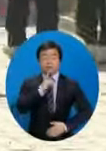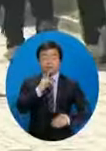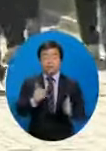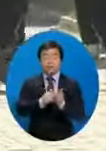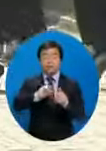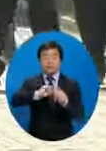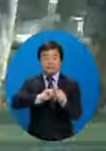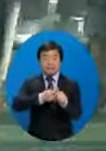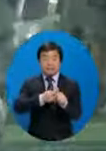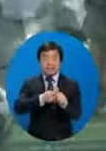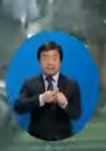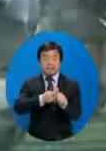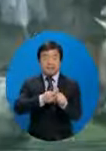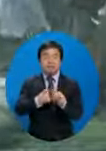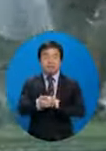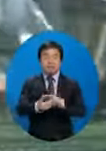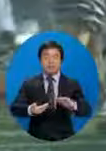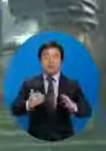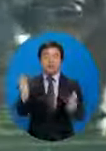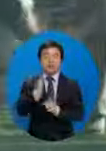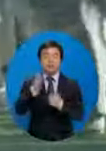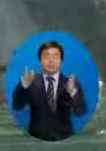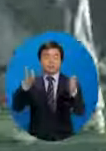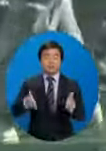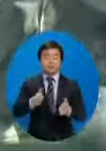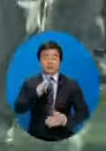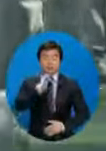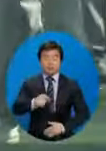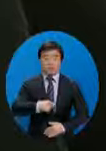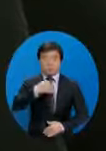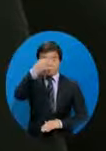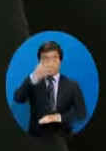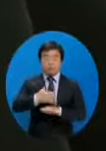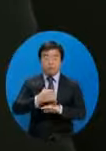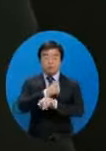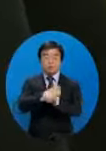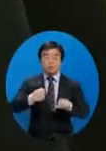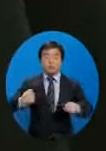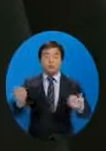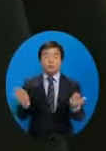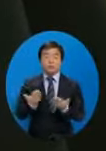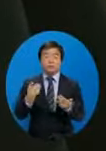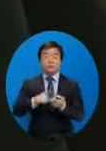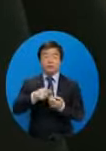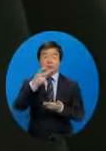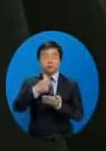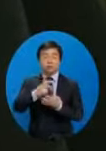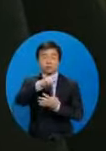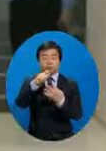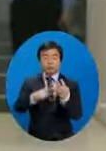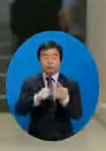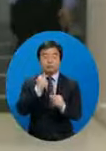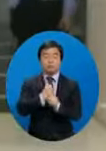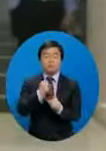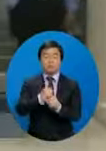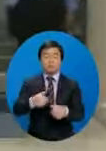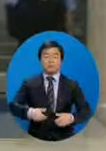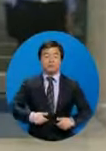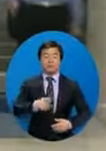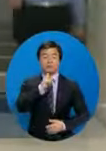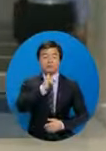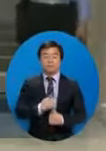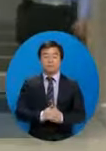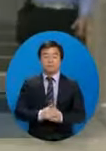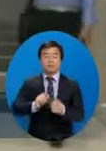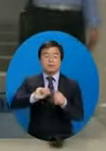전에 학생들끼리 진심으로 사과하고 용서하는 절차를 제도적으로 만들자는 취지입니다. 같은 징벌